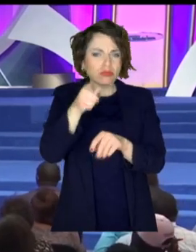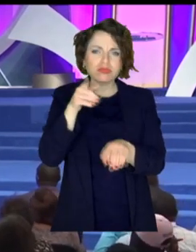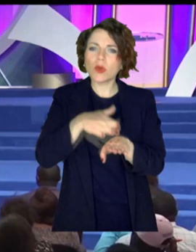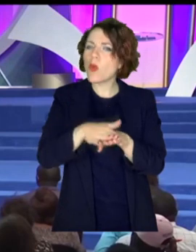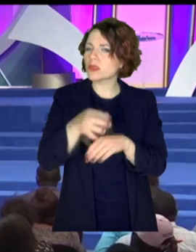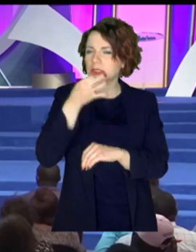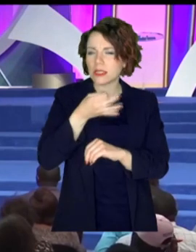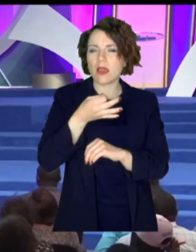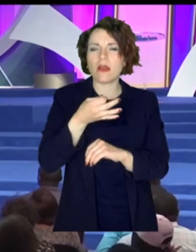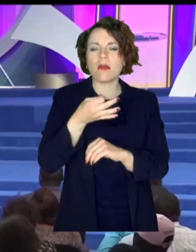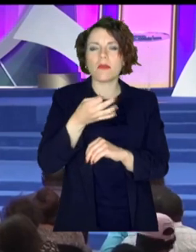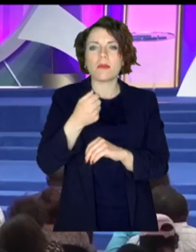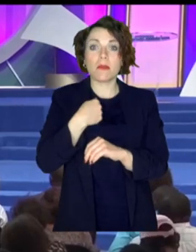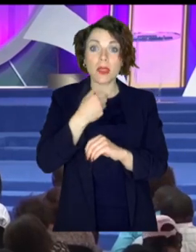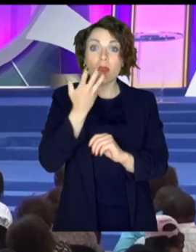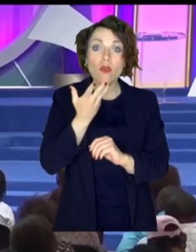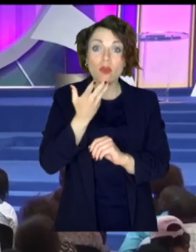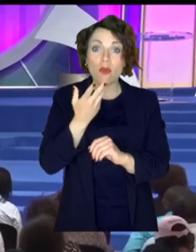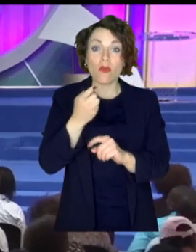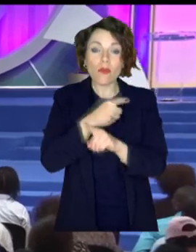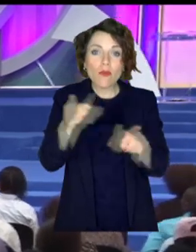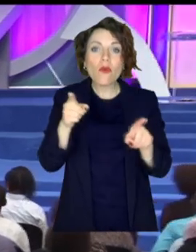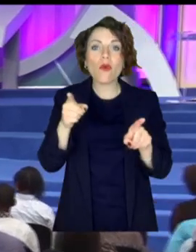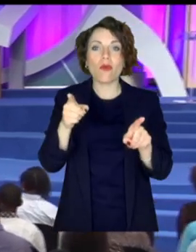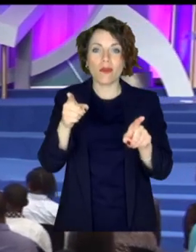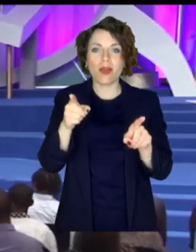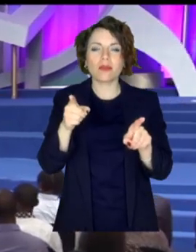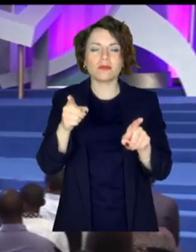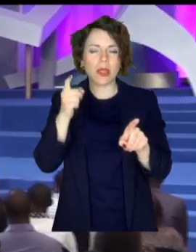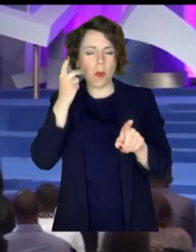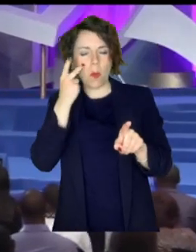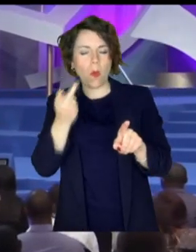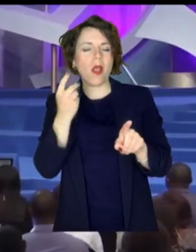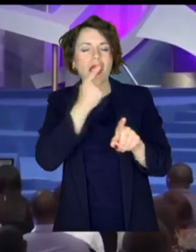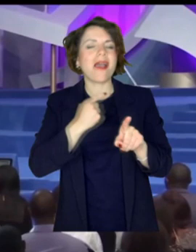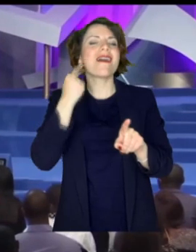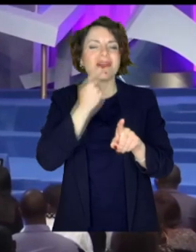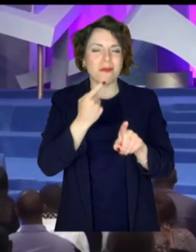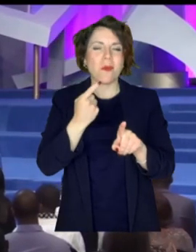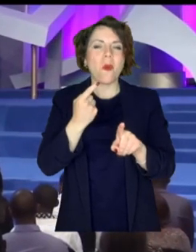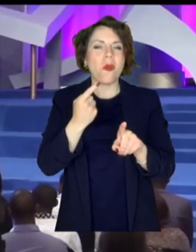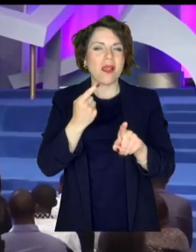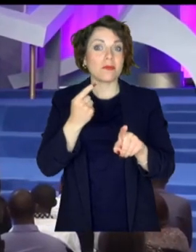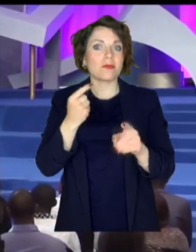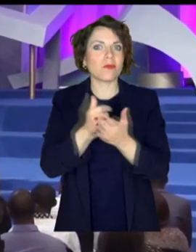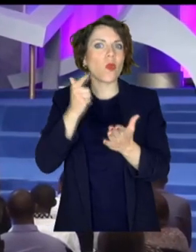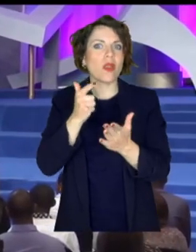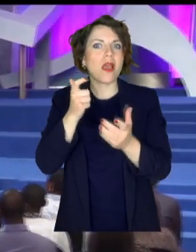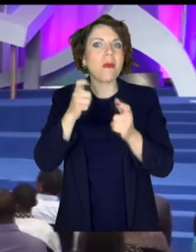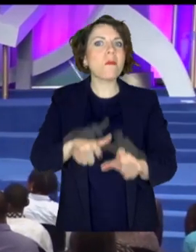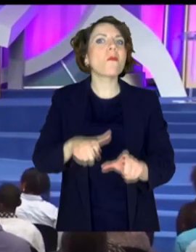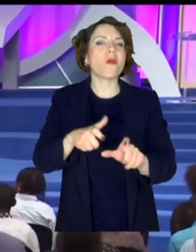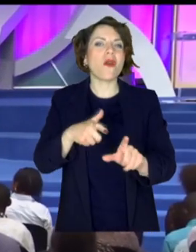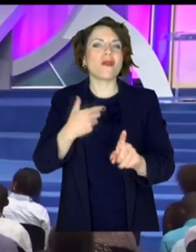attività. Voglio che cambiate il vostro modo di vedere quanto alla funzione della vostra bocca. Perché la vostra bocca ha uno scopo